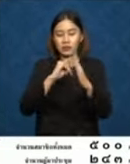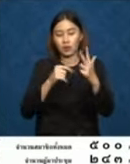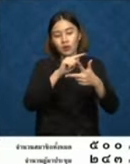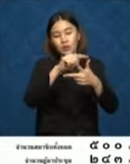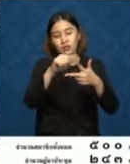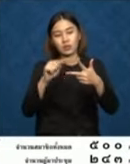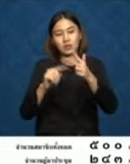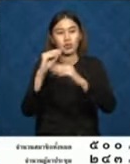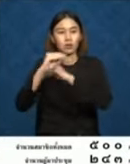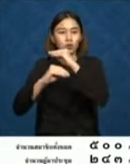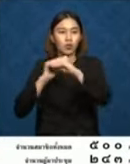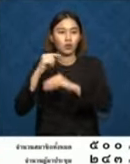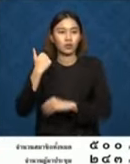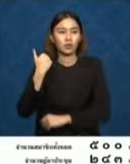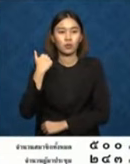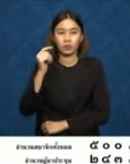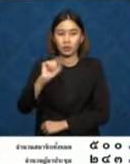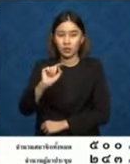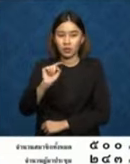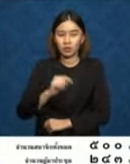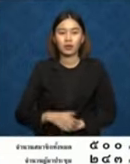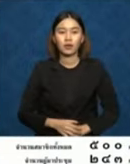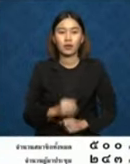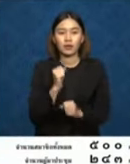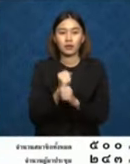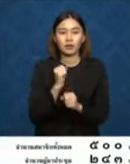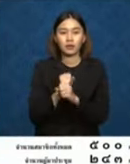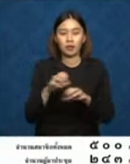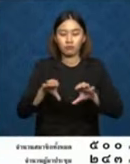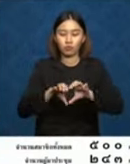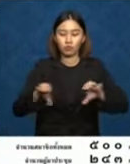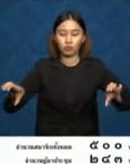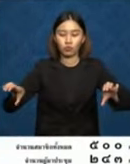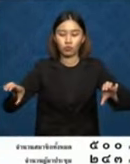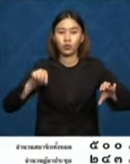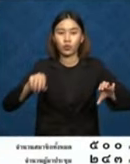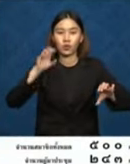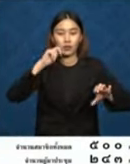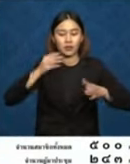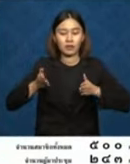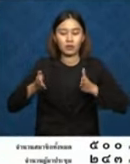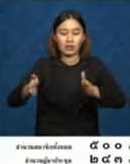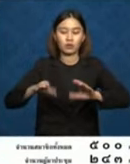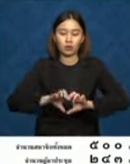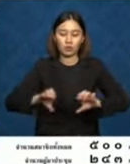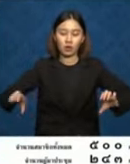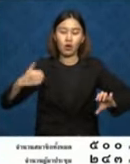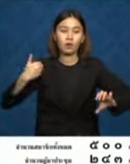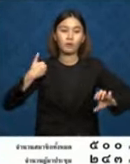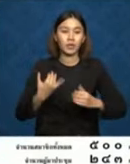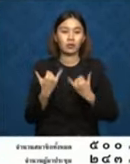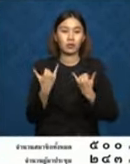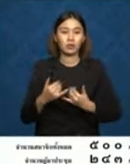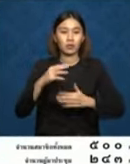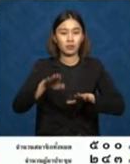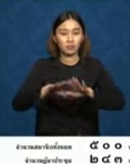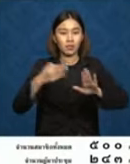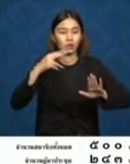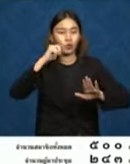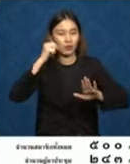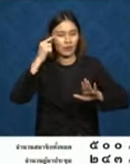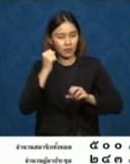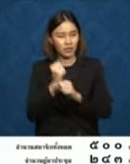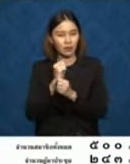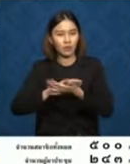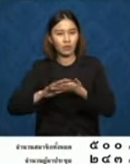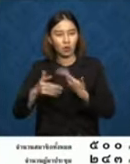ครับโครงการนั้นจะต้องมีการทำท่อลอดถนนนะครับโดยเฉพาะตอนนี้เนี่ยนะครับซึ่งประตูน้ำเกือบจะเสร็จแล้วผัน